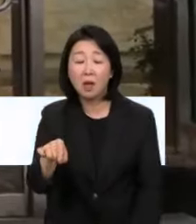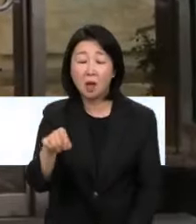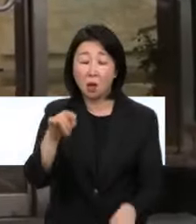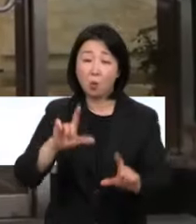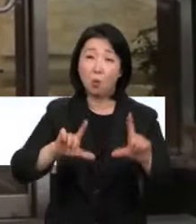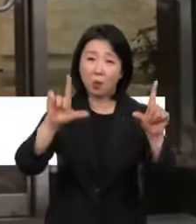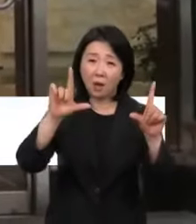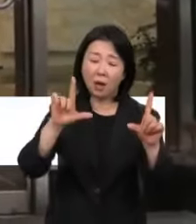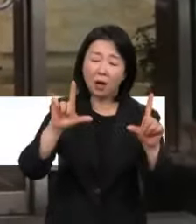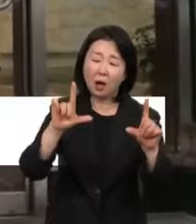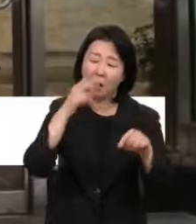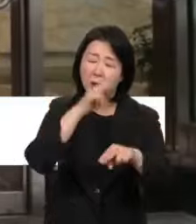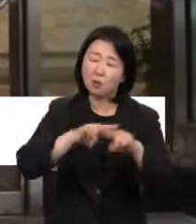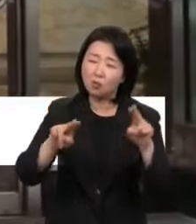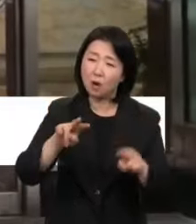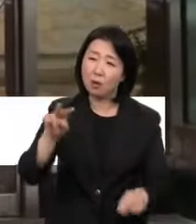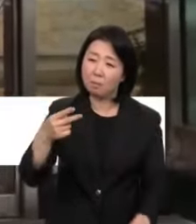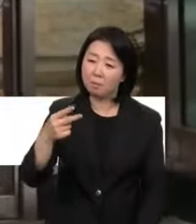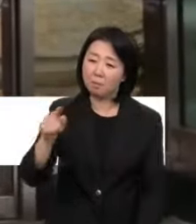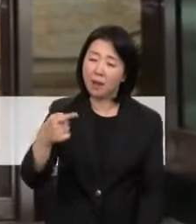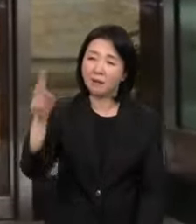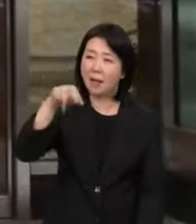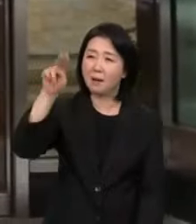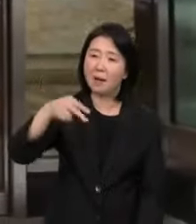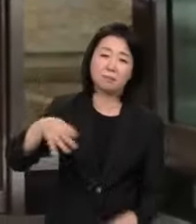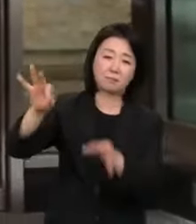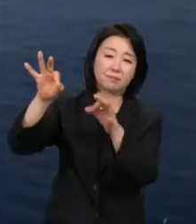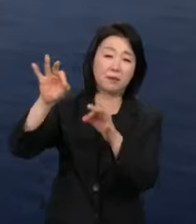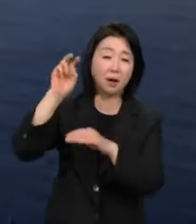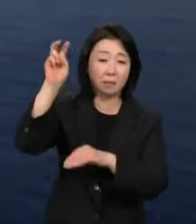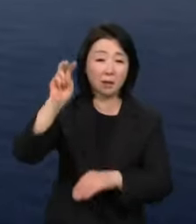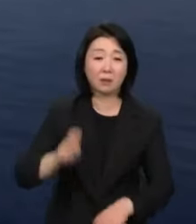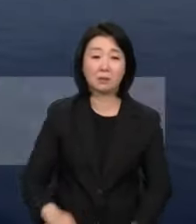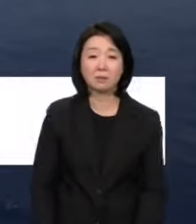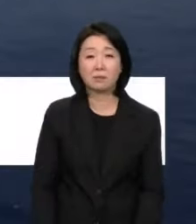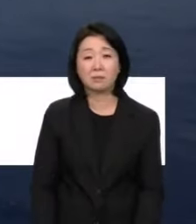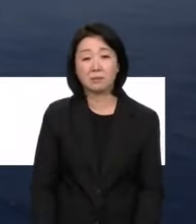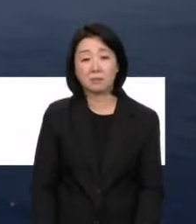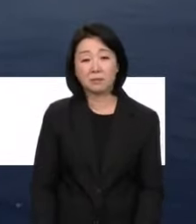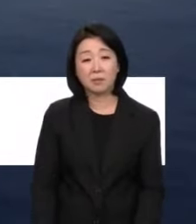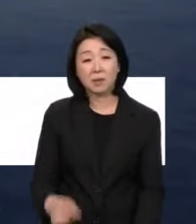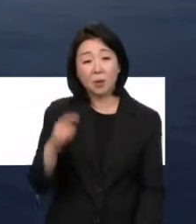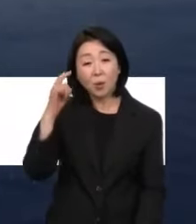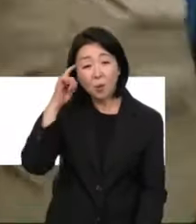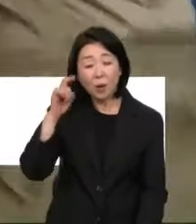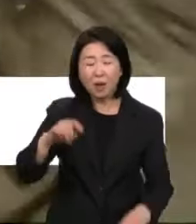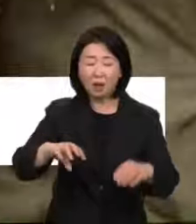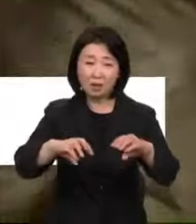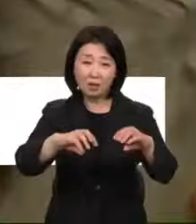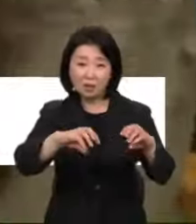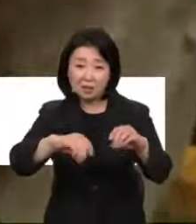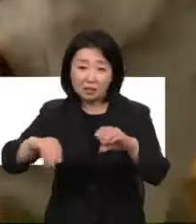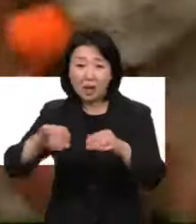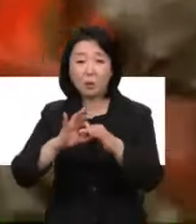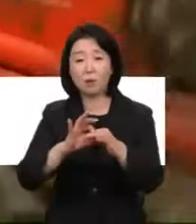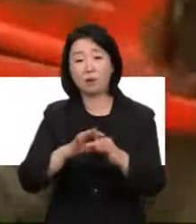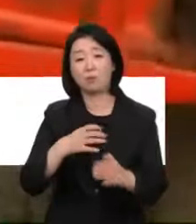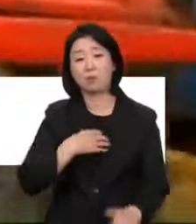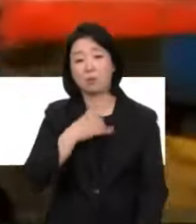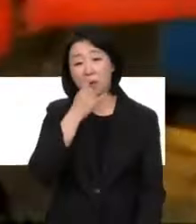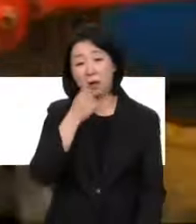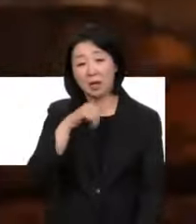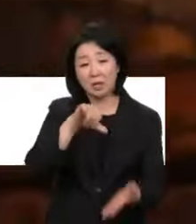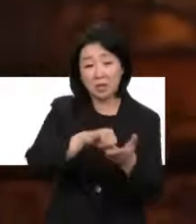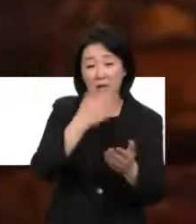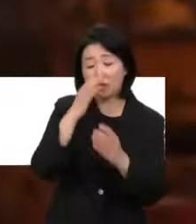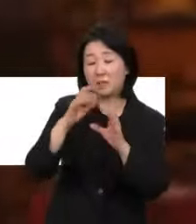배럴당 $100까지 뛸 거라고 전망하기도 했습니다. 현재 지정학적 위기거든요. 특히 이란하고 이스라엘과의